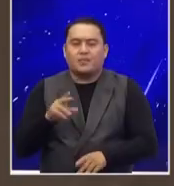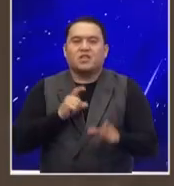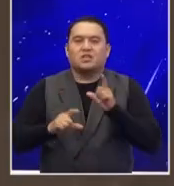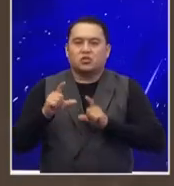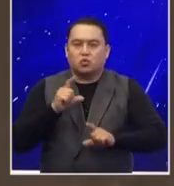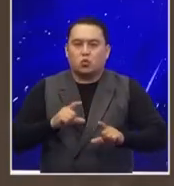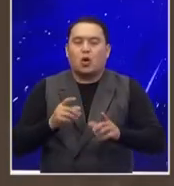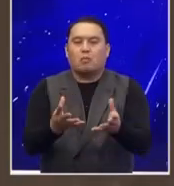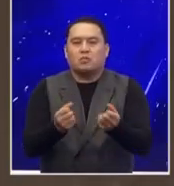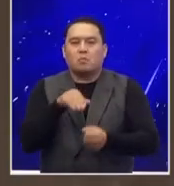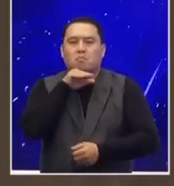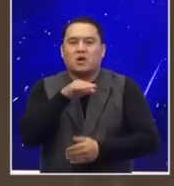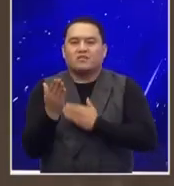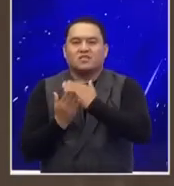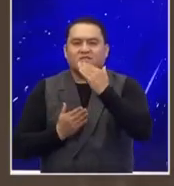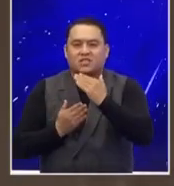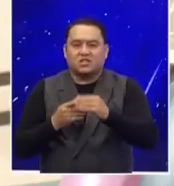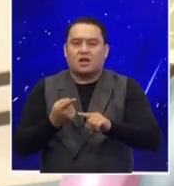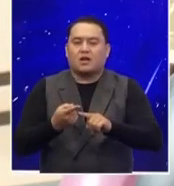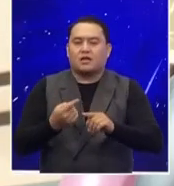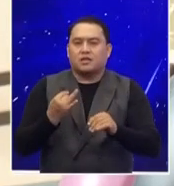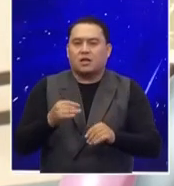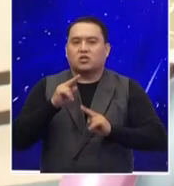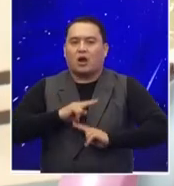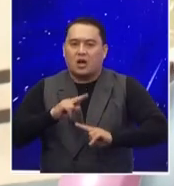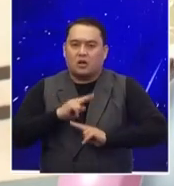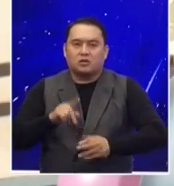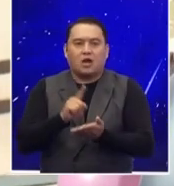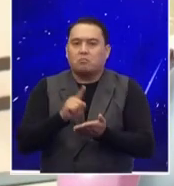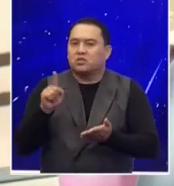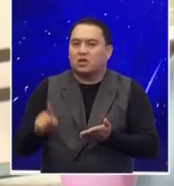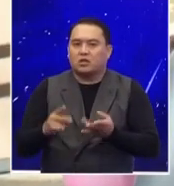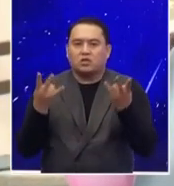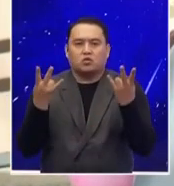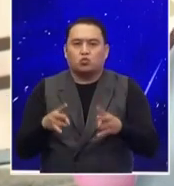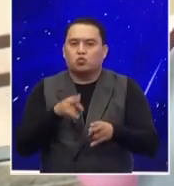института онкологии, профессора, доктора, наши коллеги. Здесь не обязательно